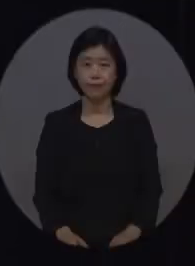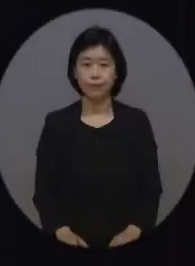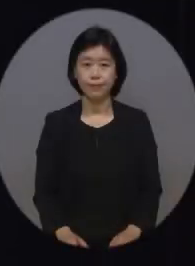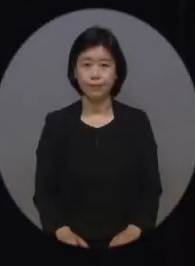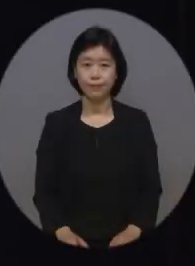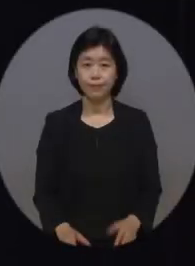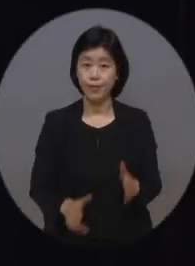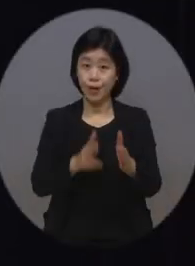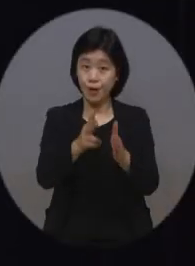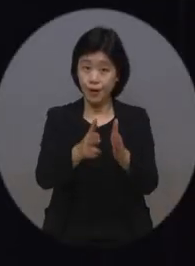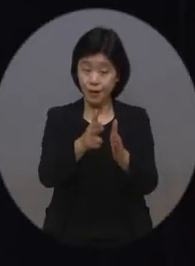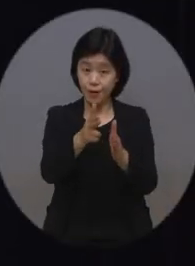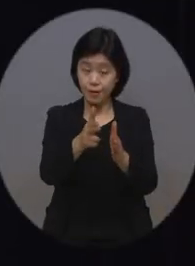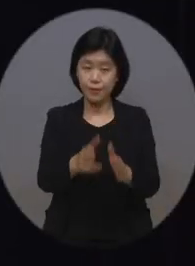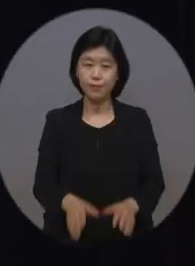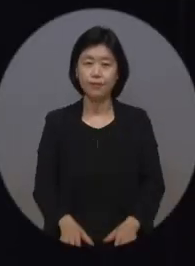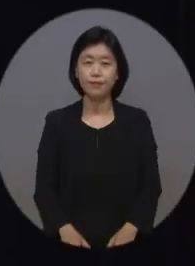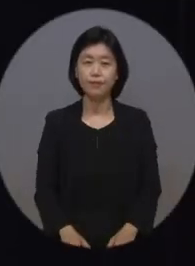상행열차